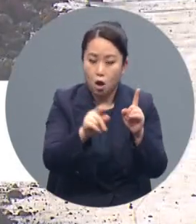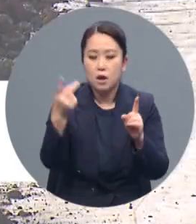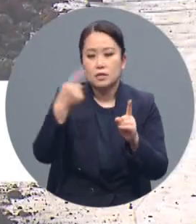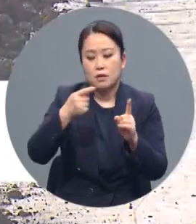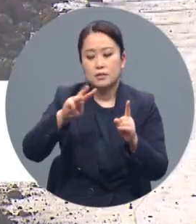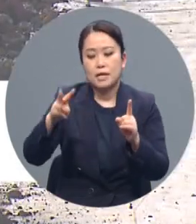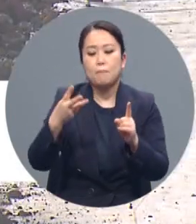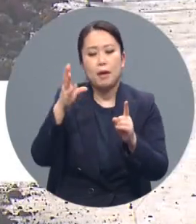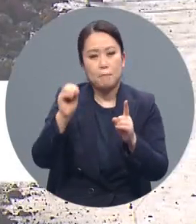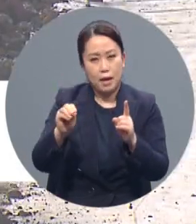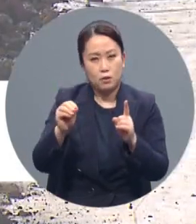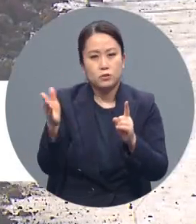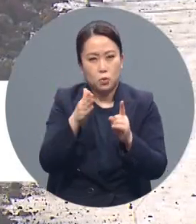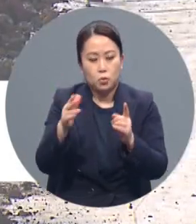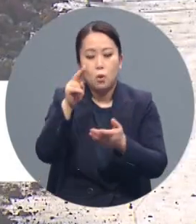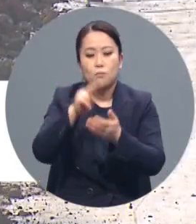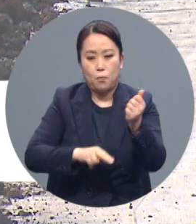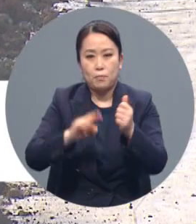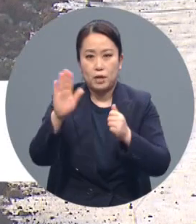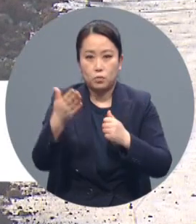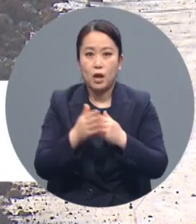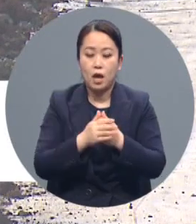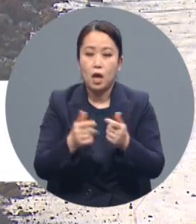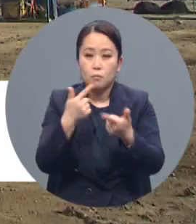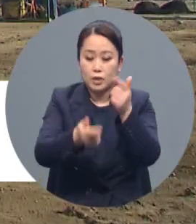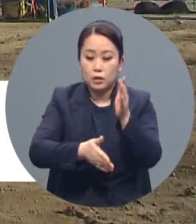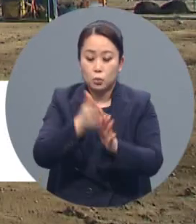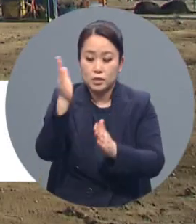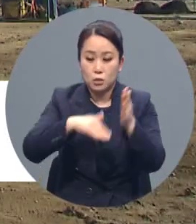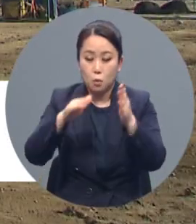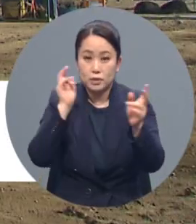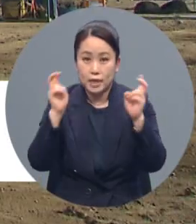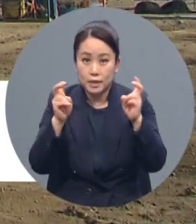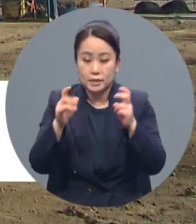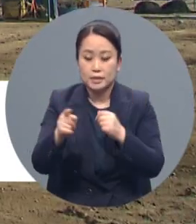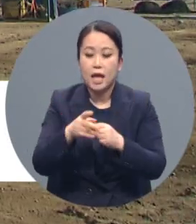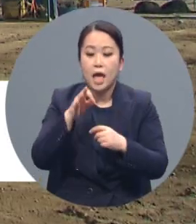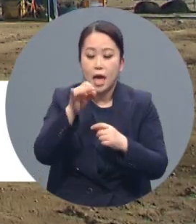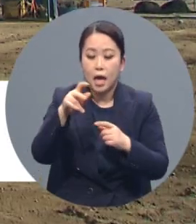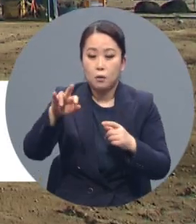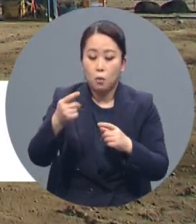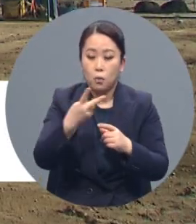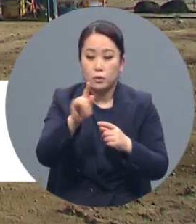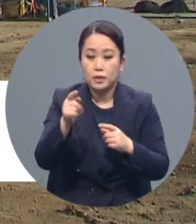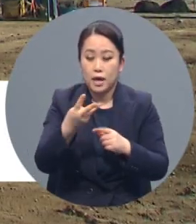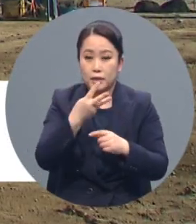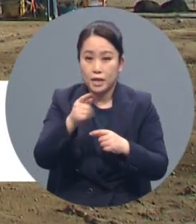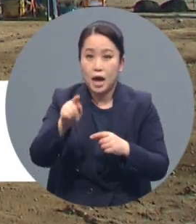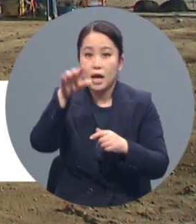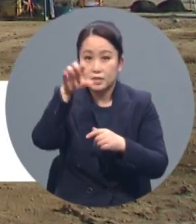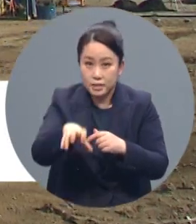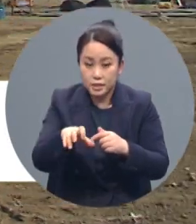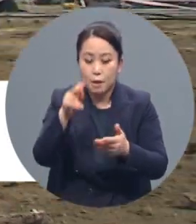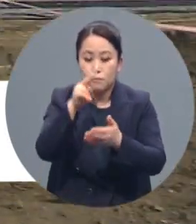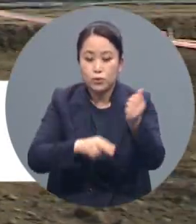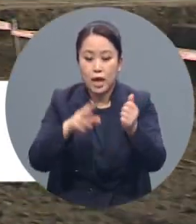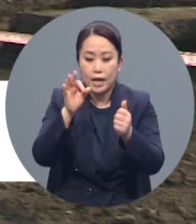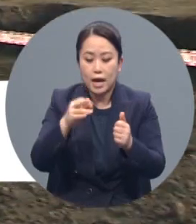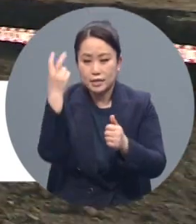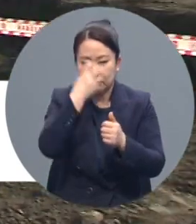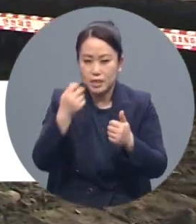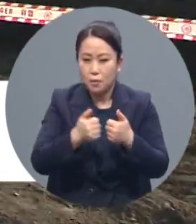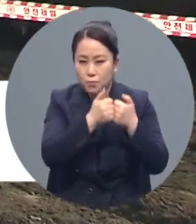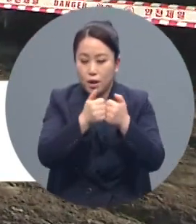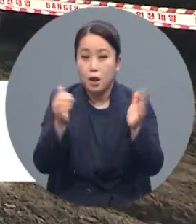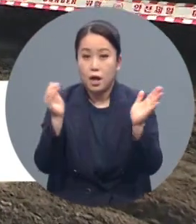공급됩니다 부산도시공사 는 내측을 에코델타시티 20 불로 분양가 심사위원회를 열어 질 스